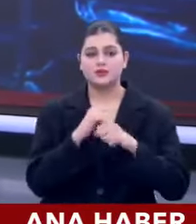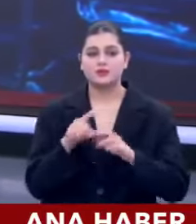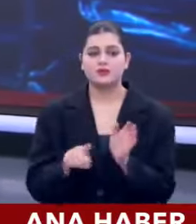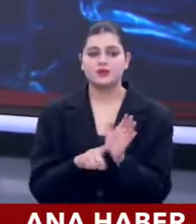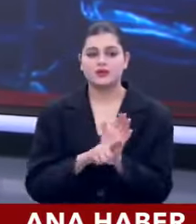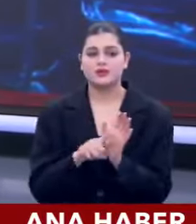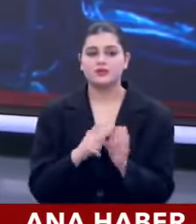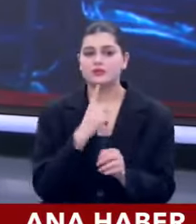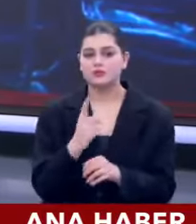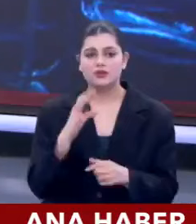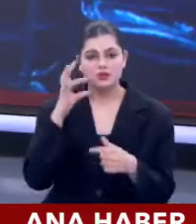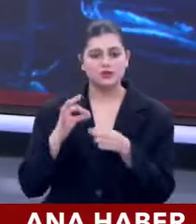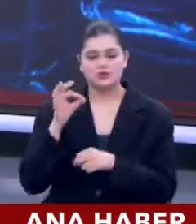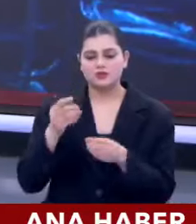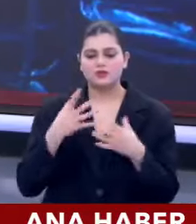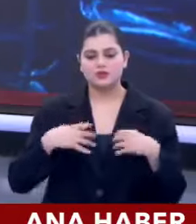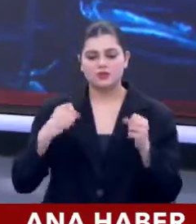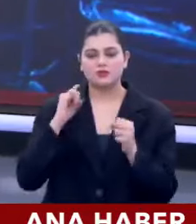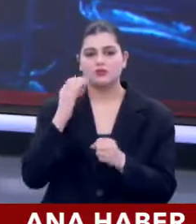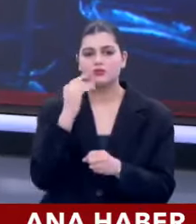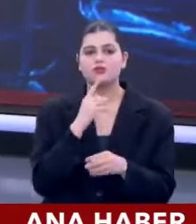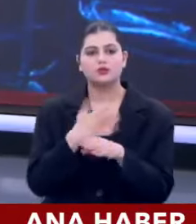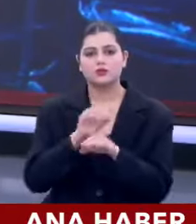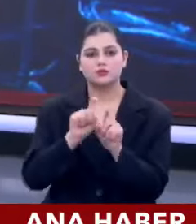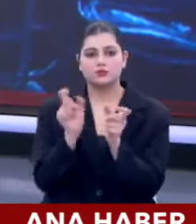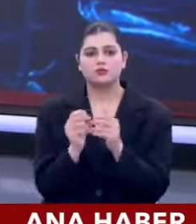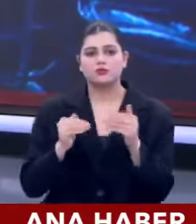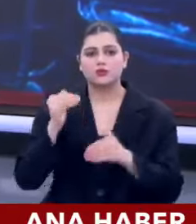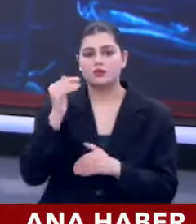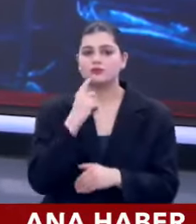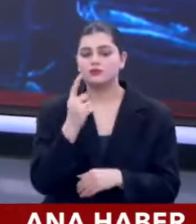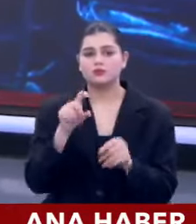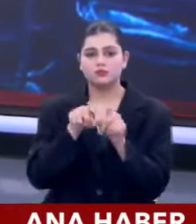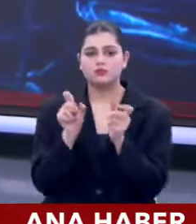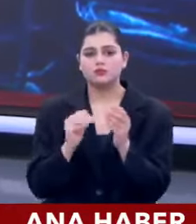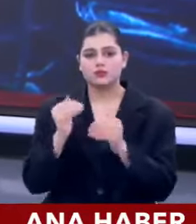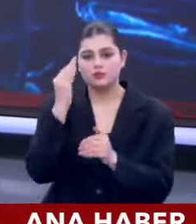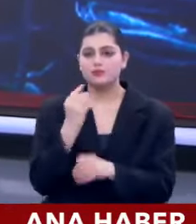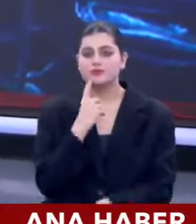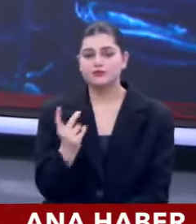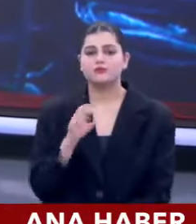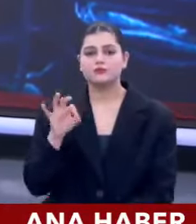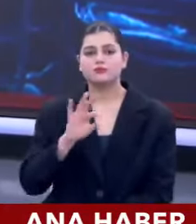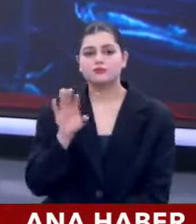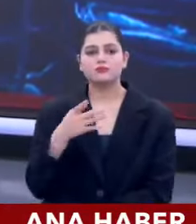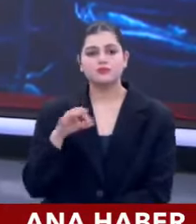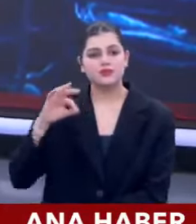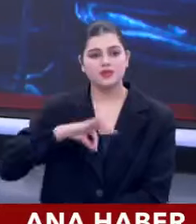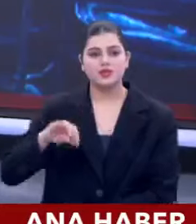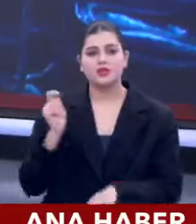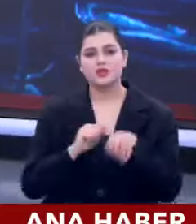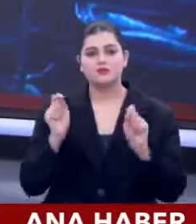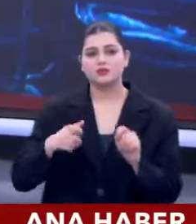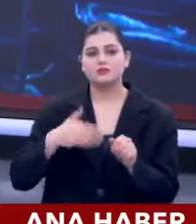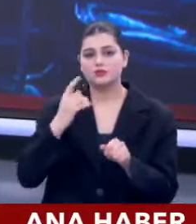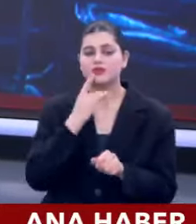saldırıdır insan hayatına kast etmektir bu Çünkü neden sucuk pahalı mı pahalı sucuk pahalı olunca bundan bunu fırsata çeviren